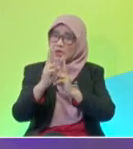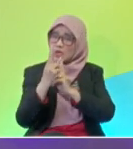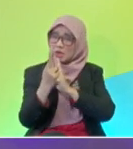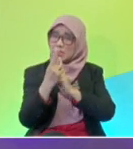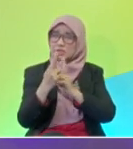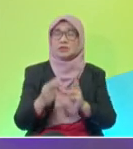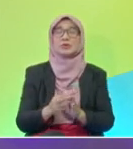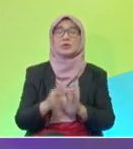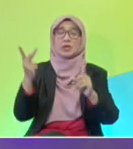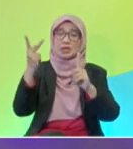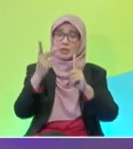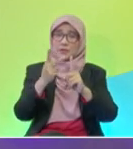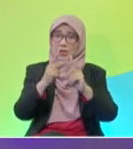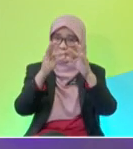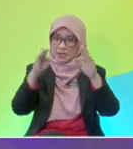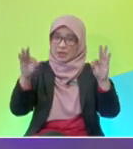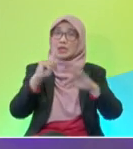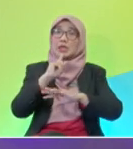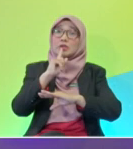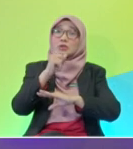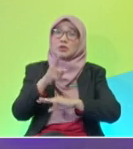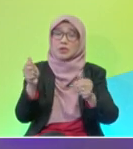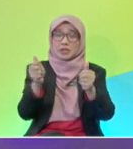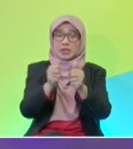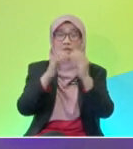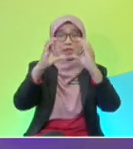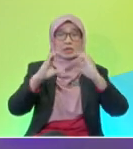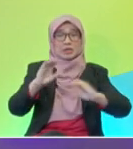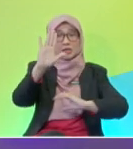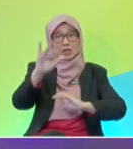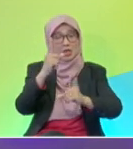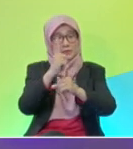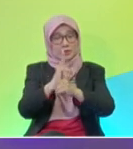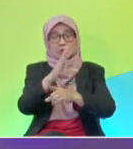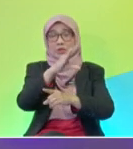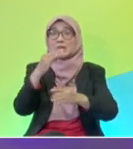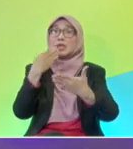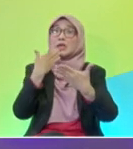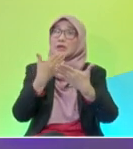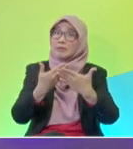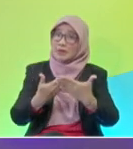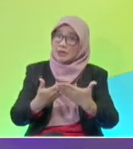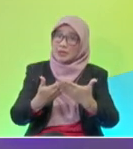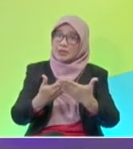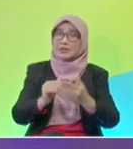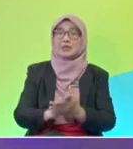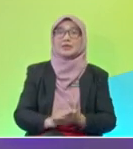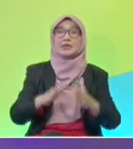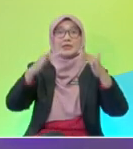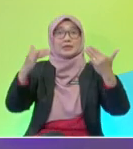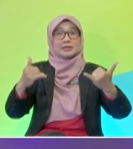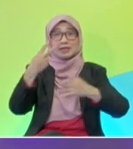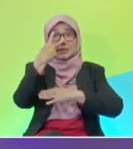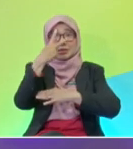ayat suruhan dengan cara yang baik dan betul jadi Mira apa kata kita tonton dahulu video